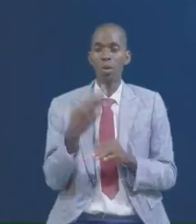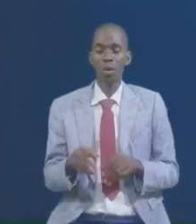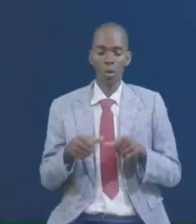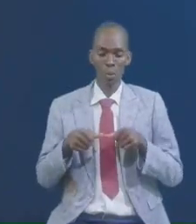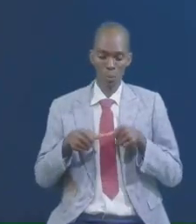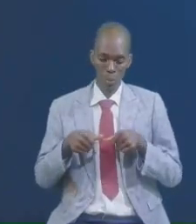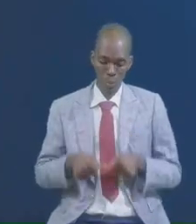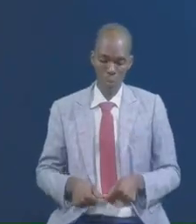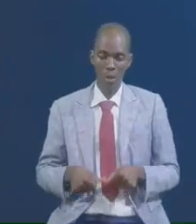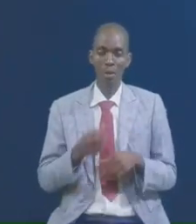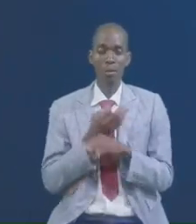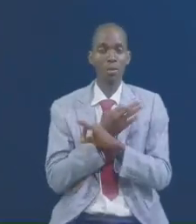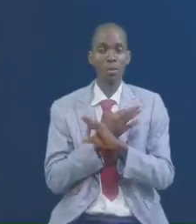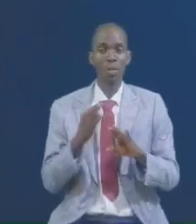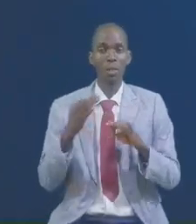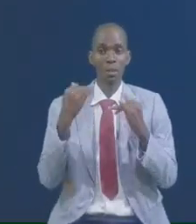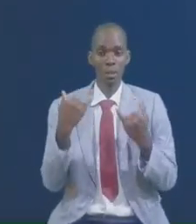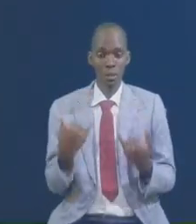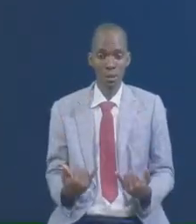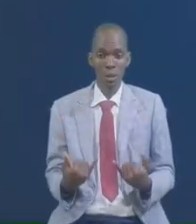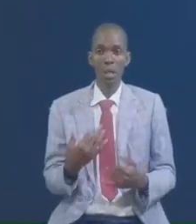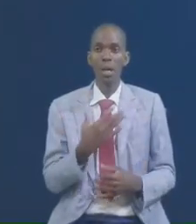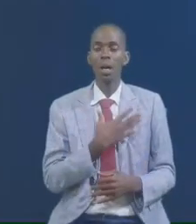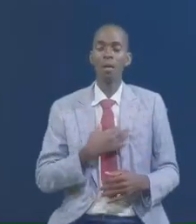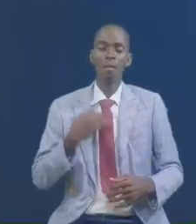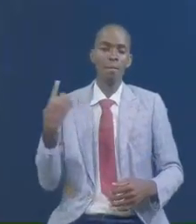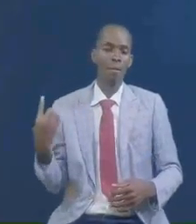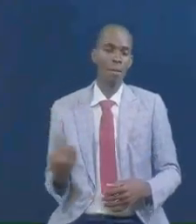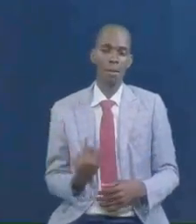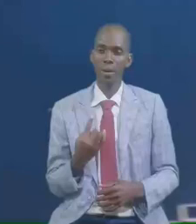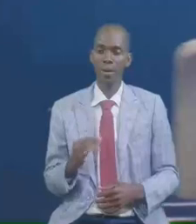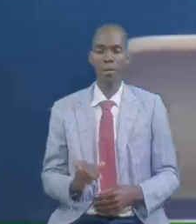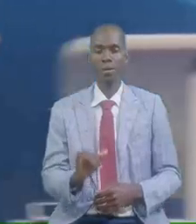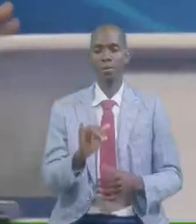liberté permanente, maintenant et pour toujours.